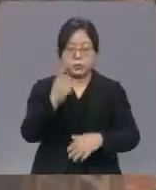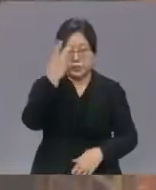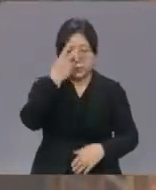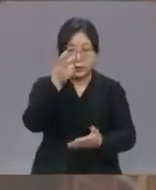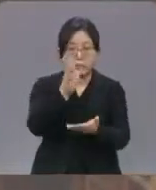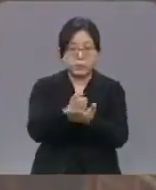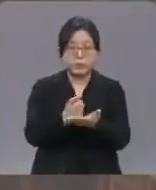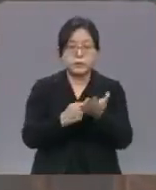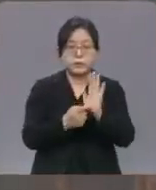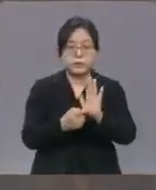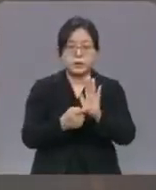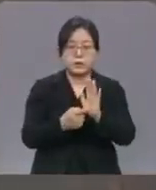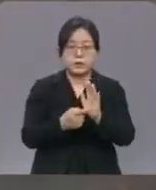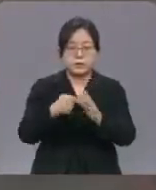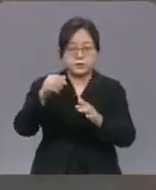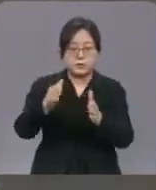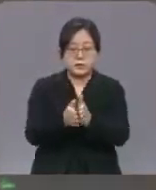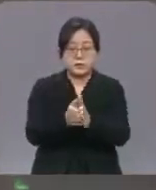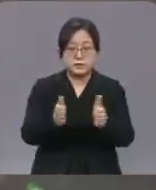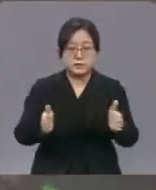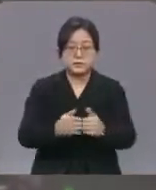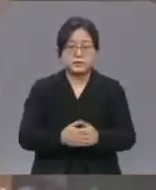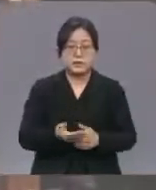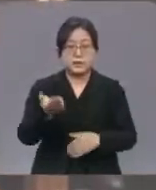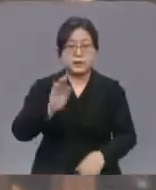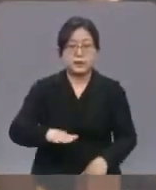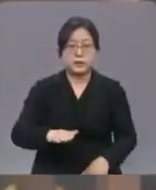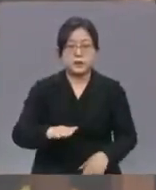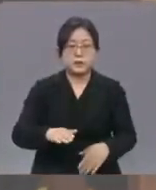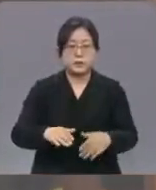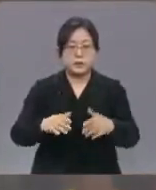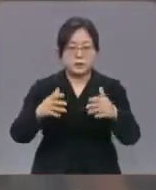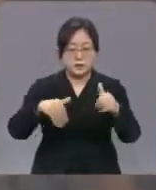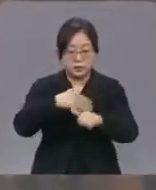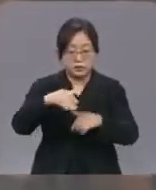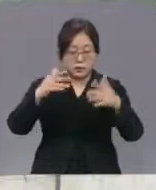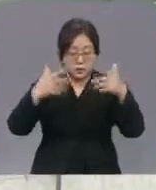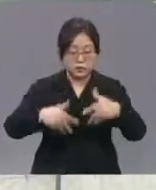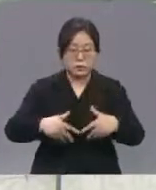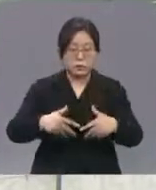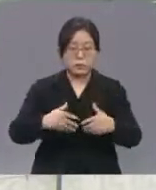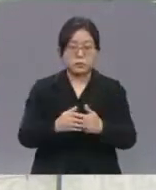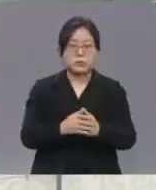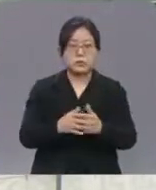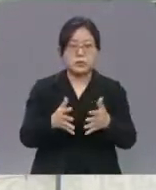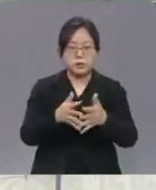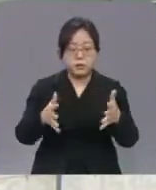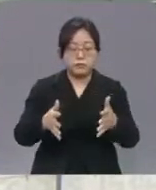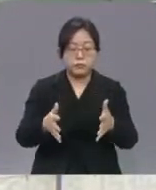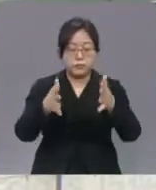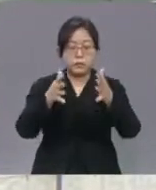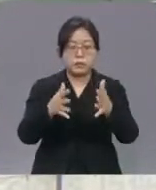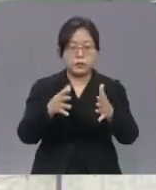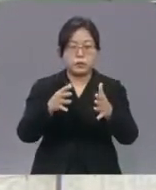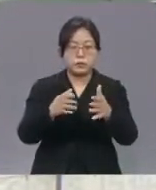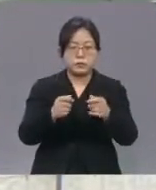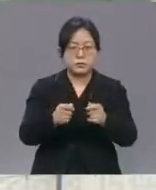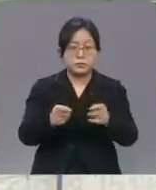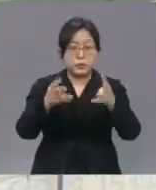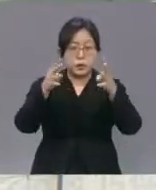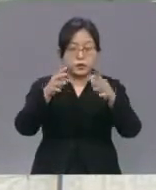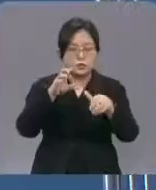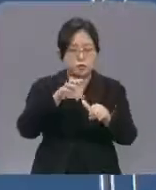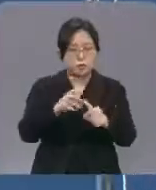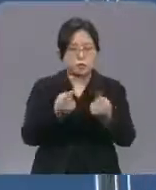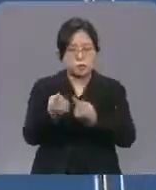원칙을 공고하고 정식 시행했습니다. 그런데 입지 여건과 개발 계획에 따라 건물 층수 제한을 완화하는 방안이 추진되고